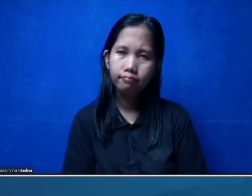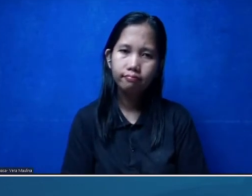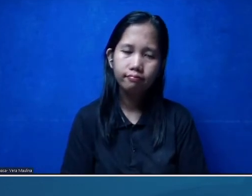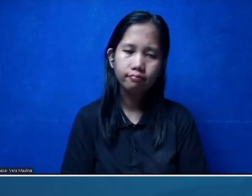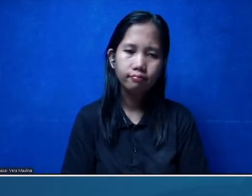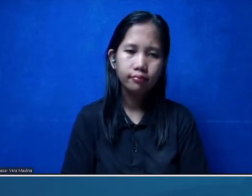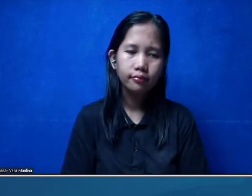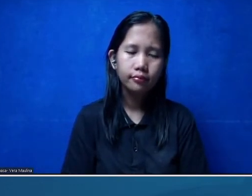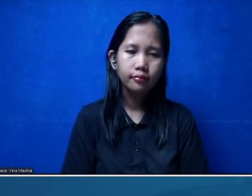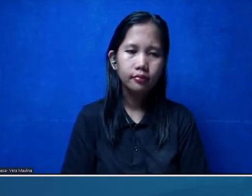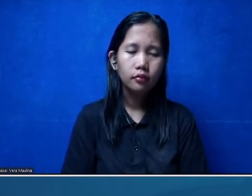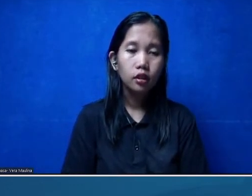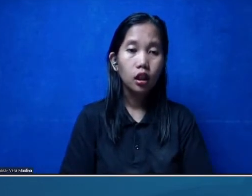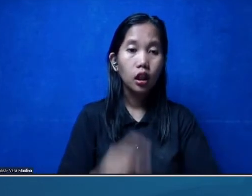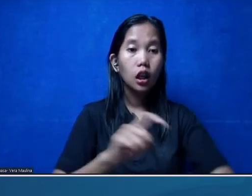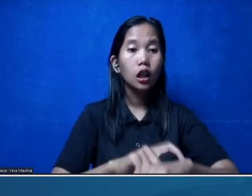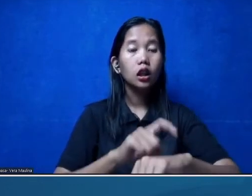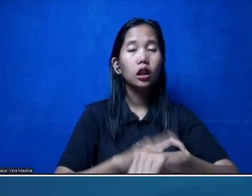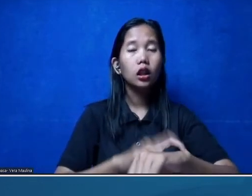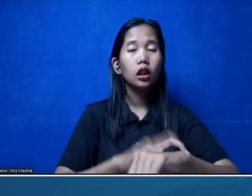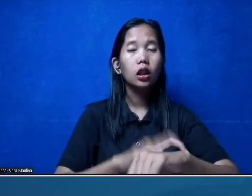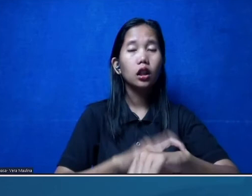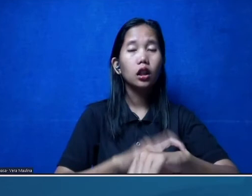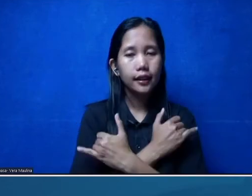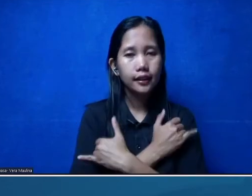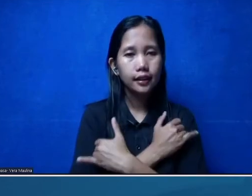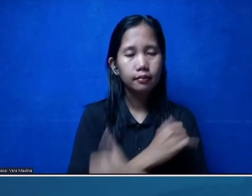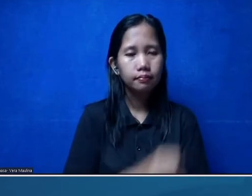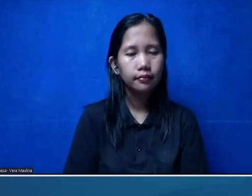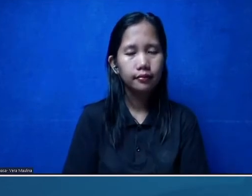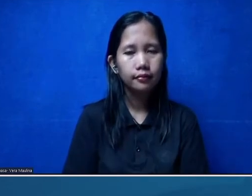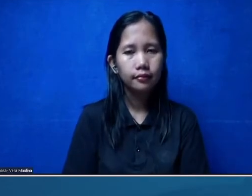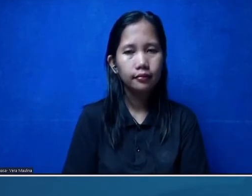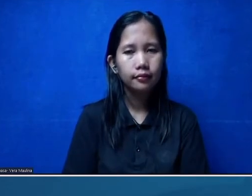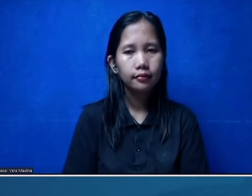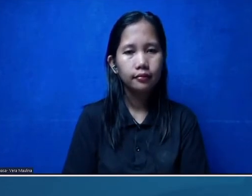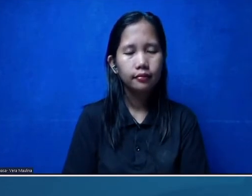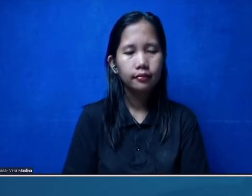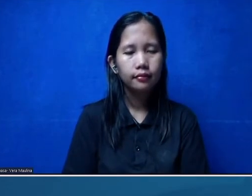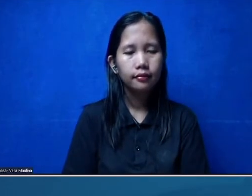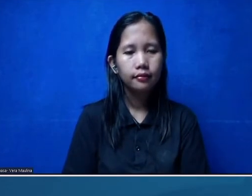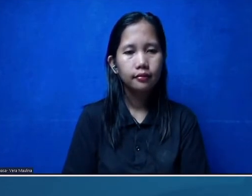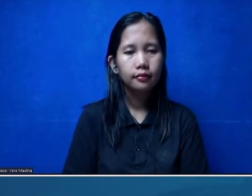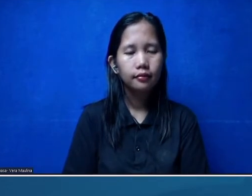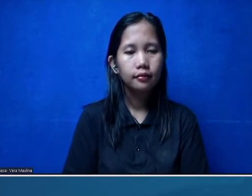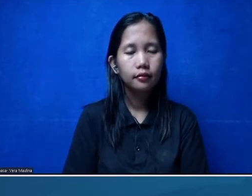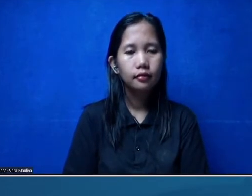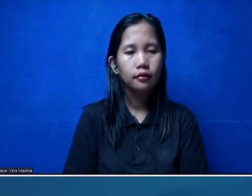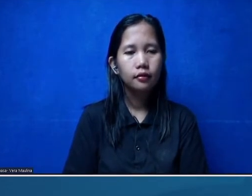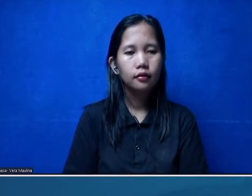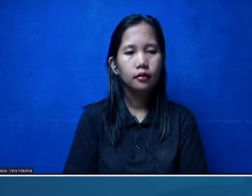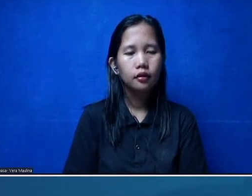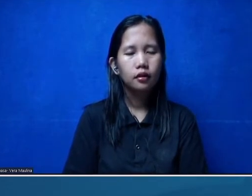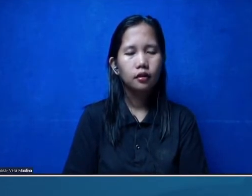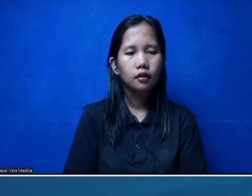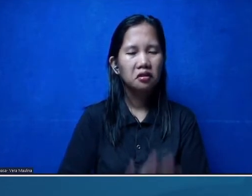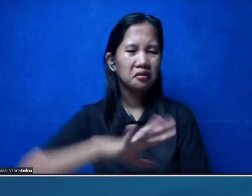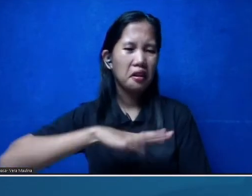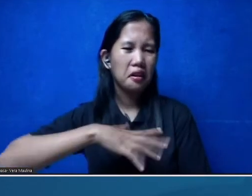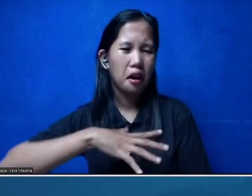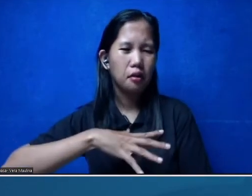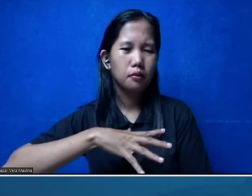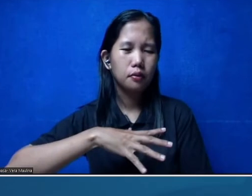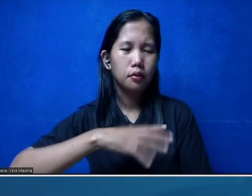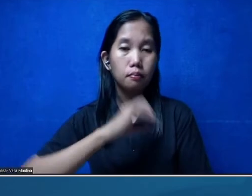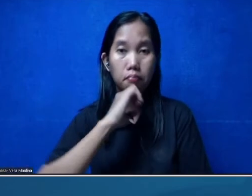hadir kerumut dikerumunan orang banget Yohanes tidak ragu dia menyatakan inilah lambang-lambang